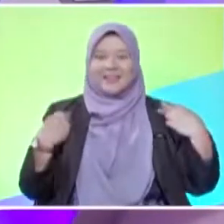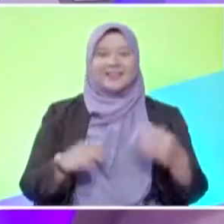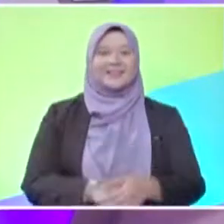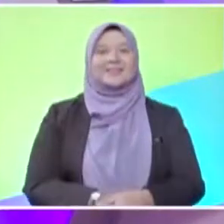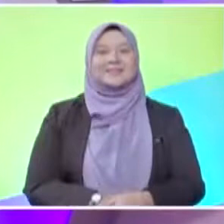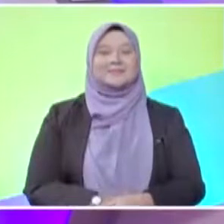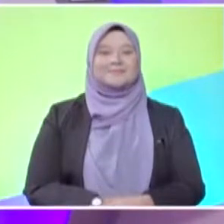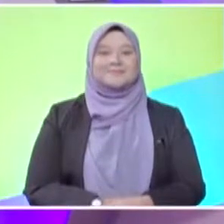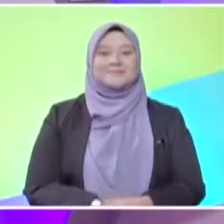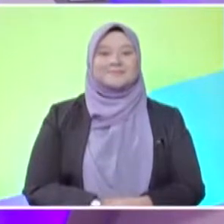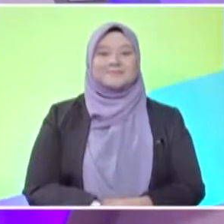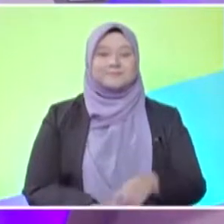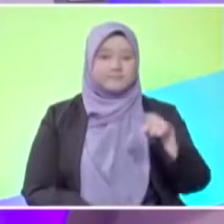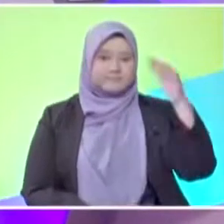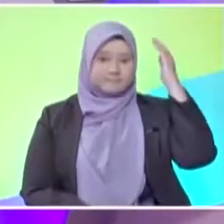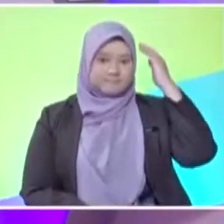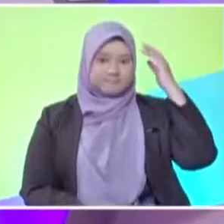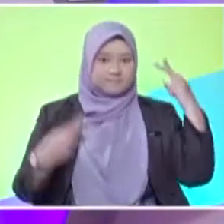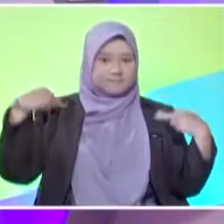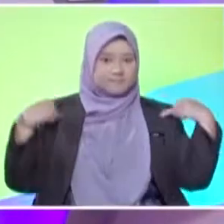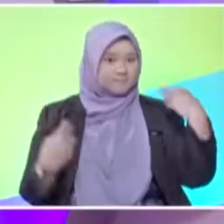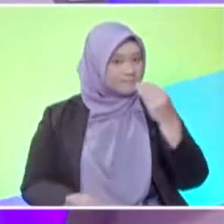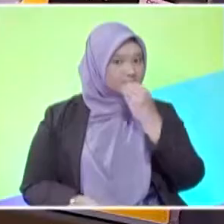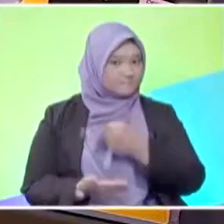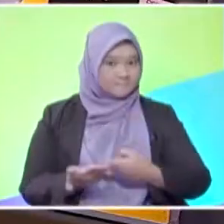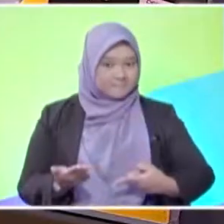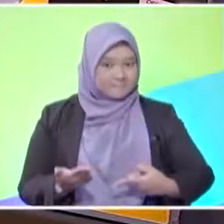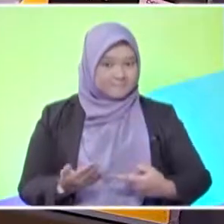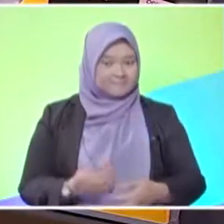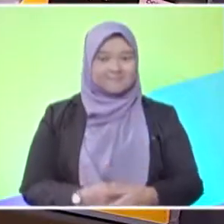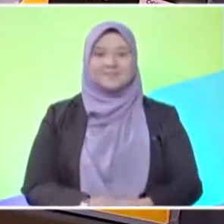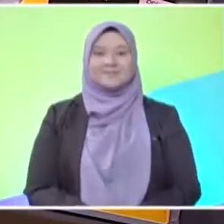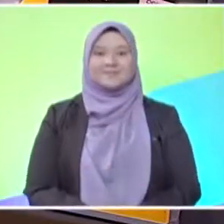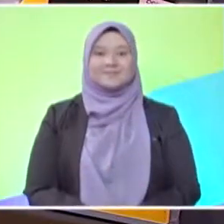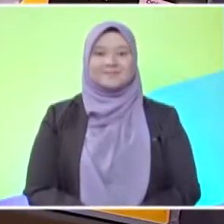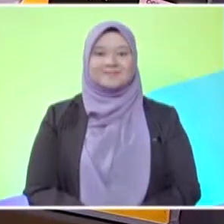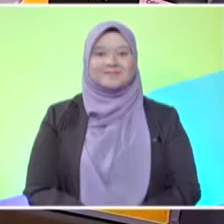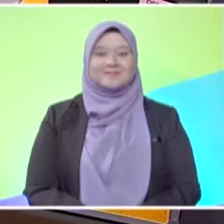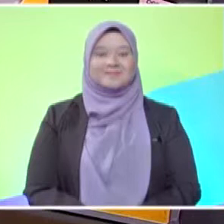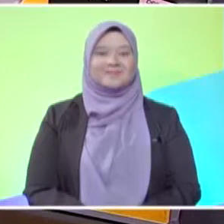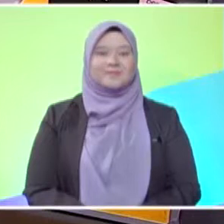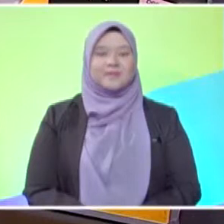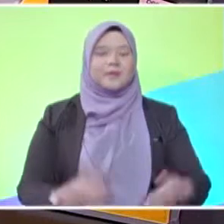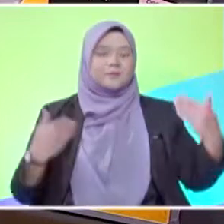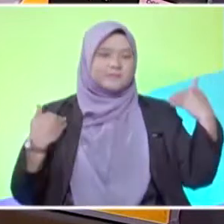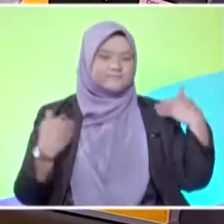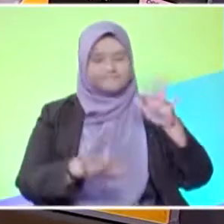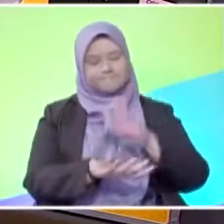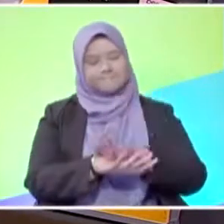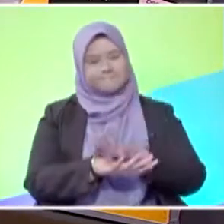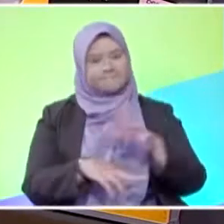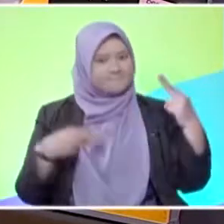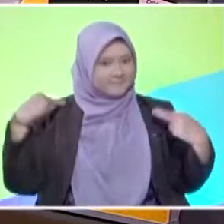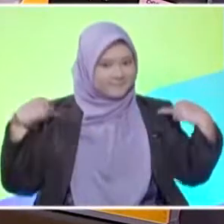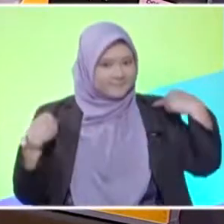makanya Oke Azha adzan atau tak nasi gokil disekeliling kita ini sebenarnya pagar